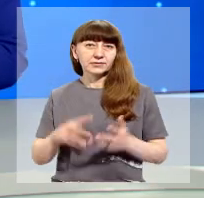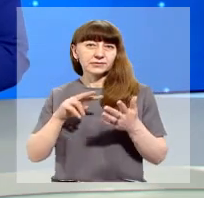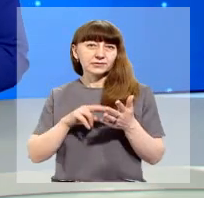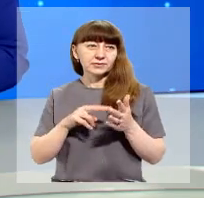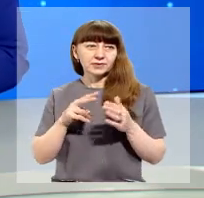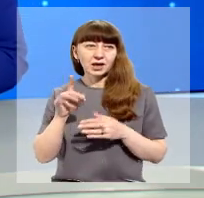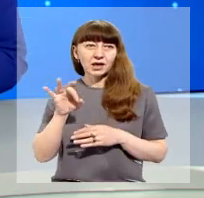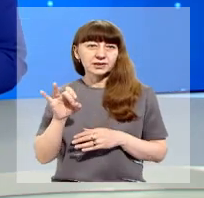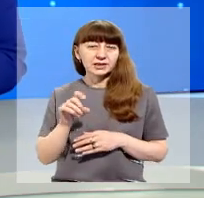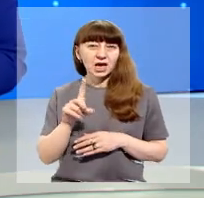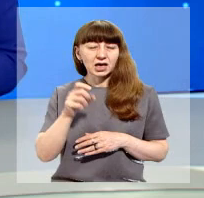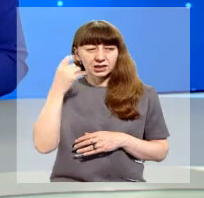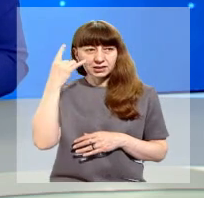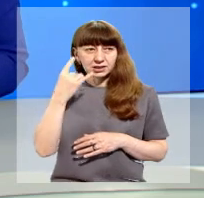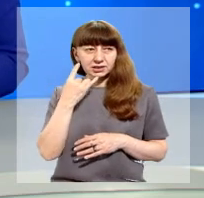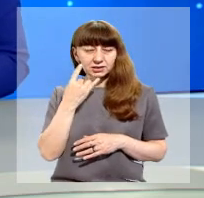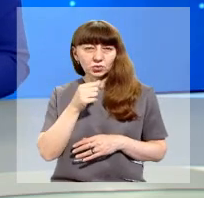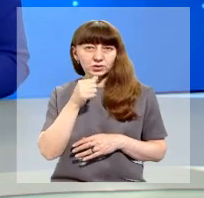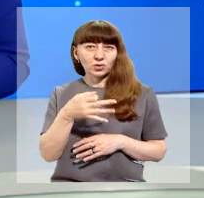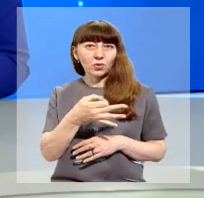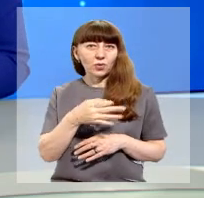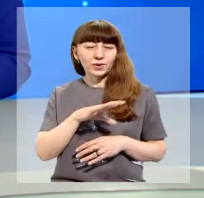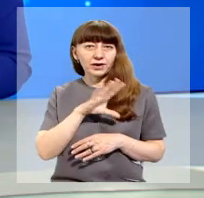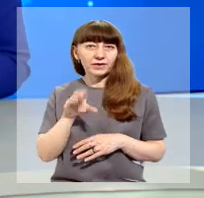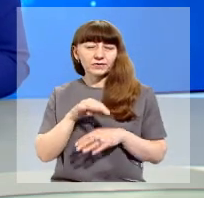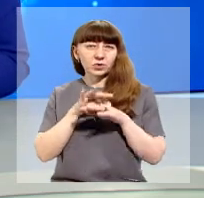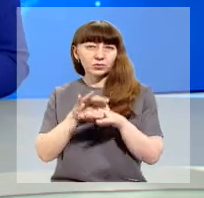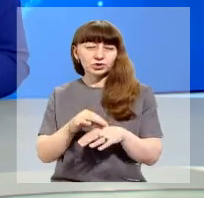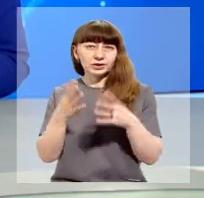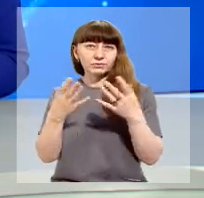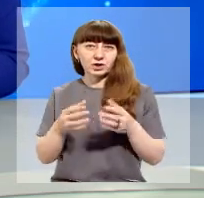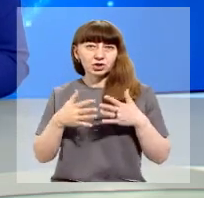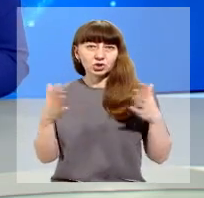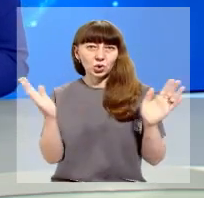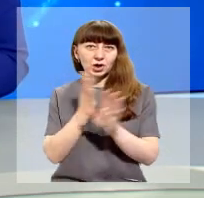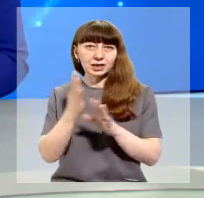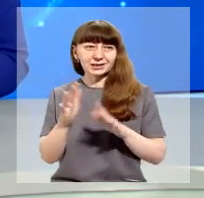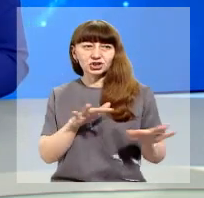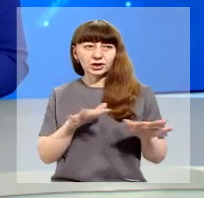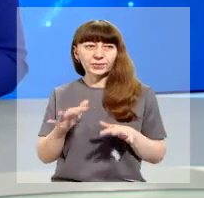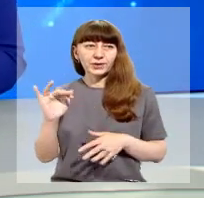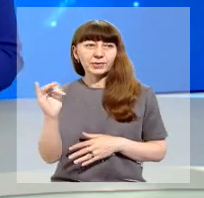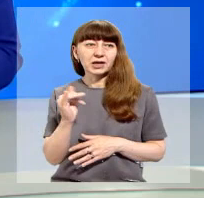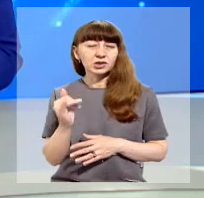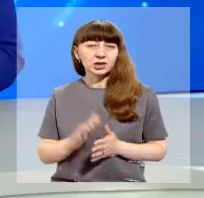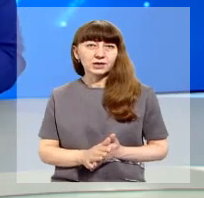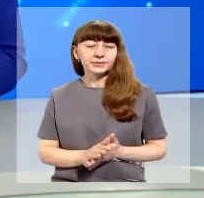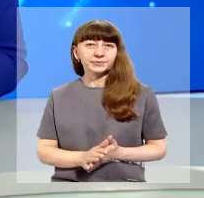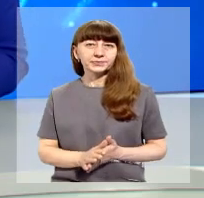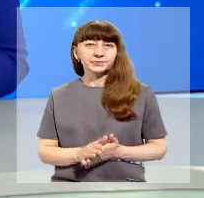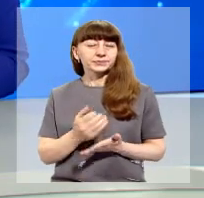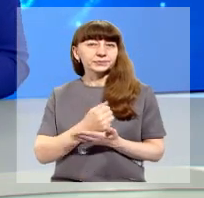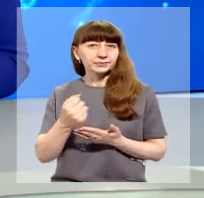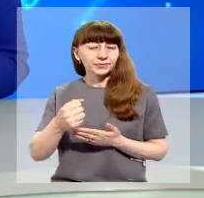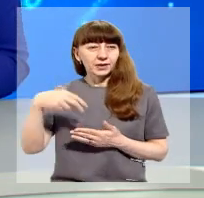акции «ТАЗА Казахстан» в Костанайской области прошел единый день этого масштабного экологического мероприятия. Инициированная